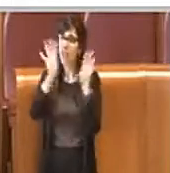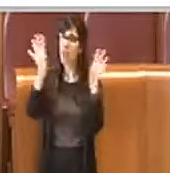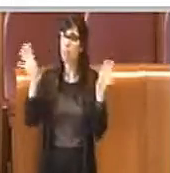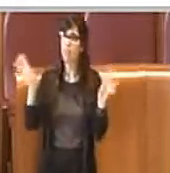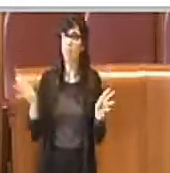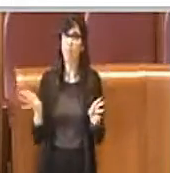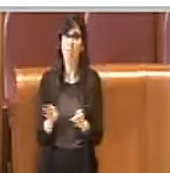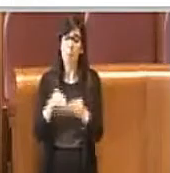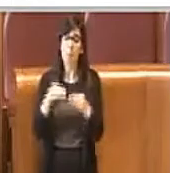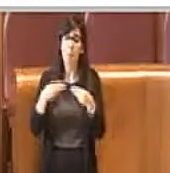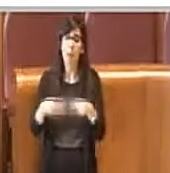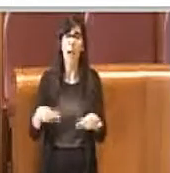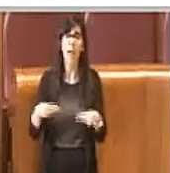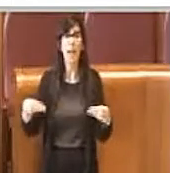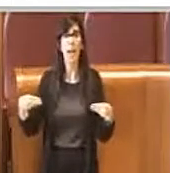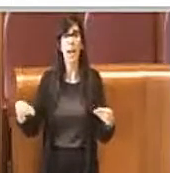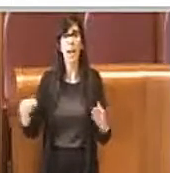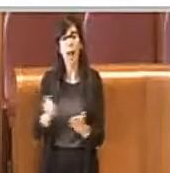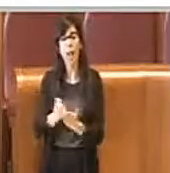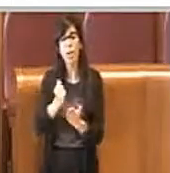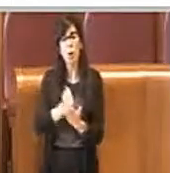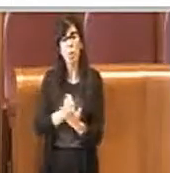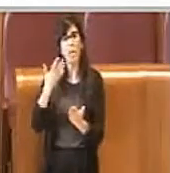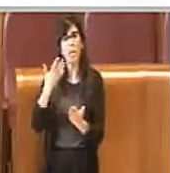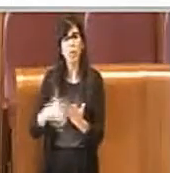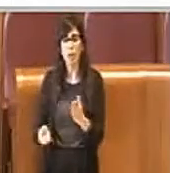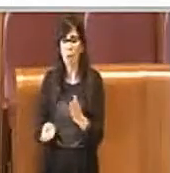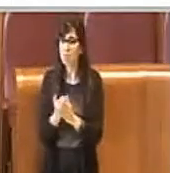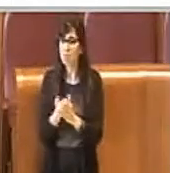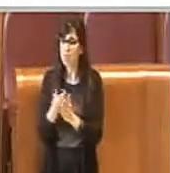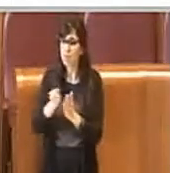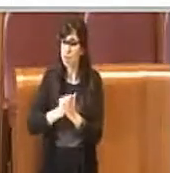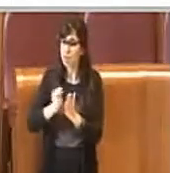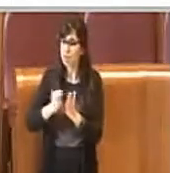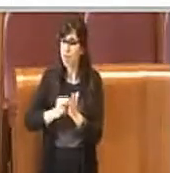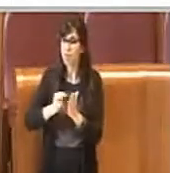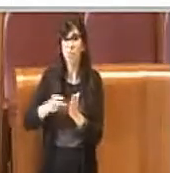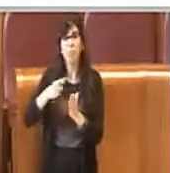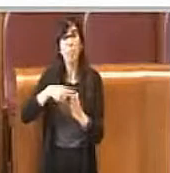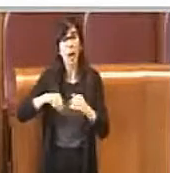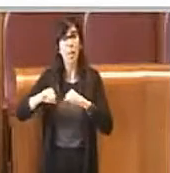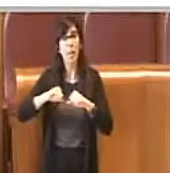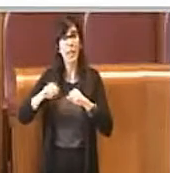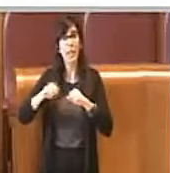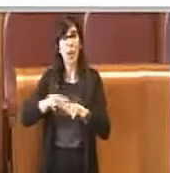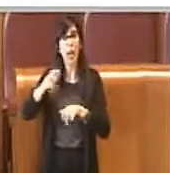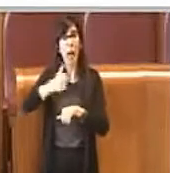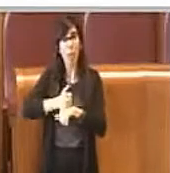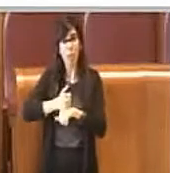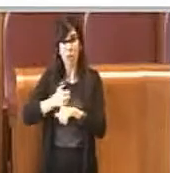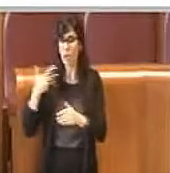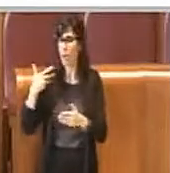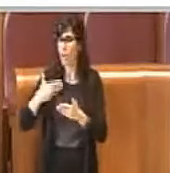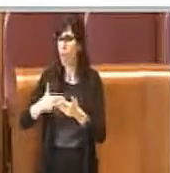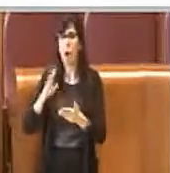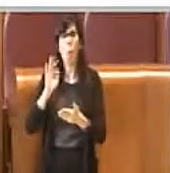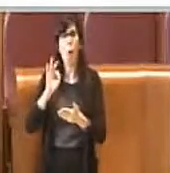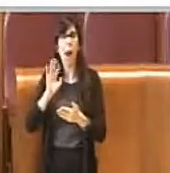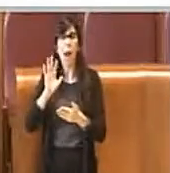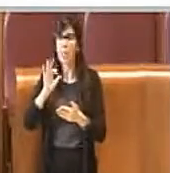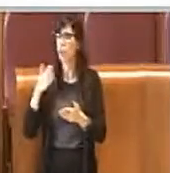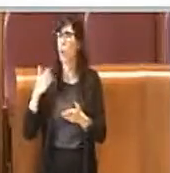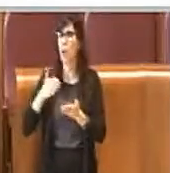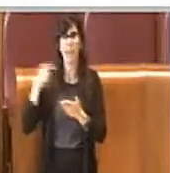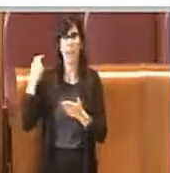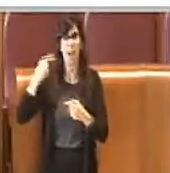di materiale documentale prodotto dall'amministrazione capitolina negli ultimi 40 se non